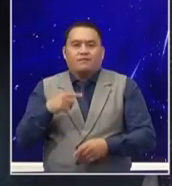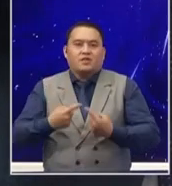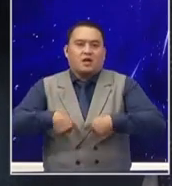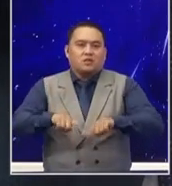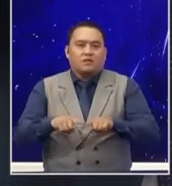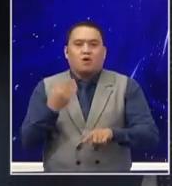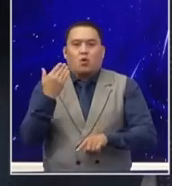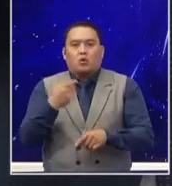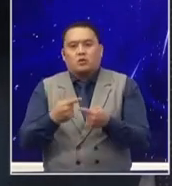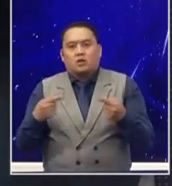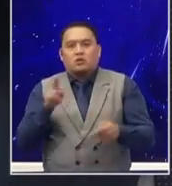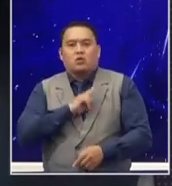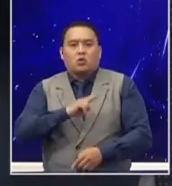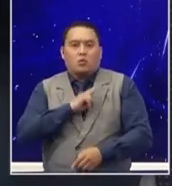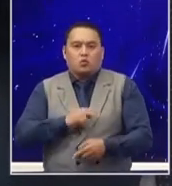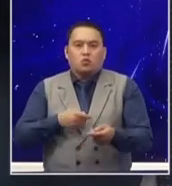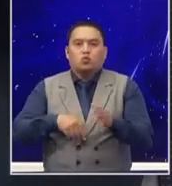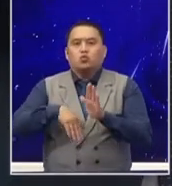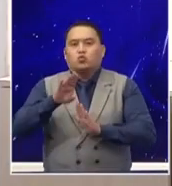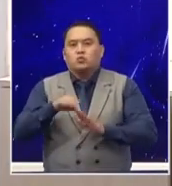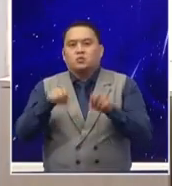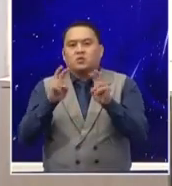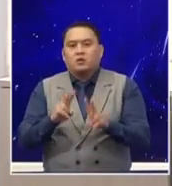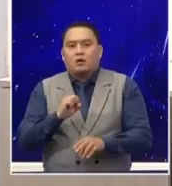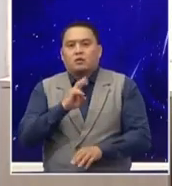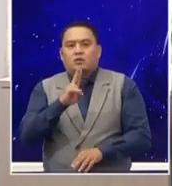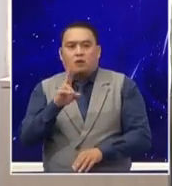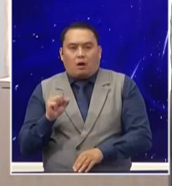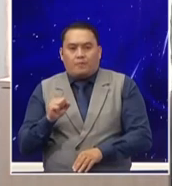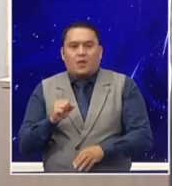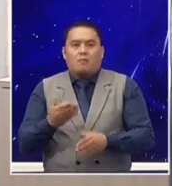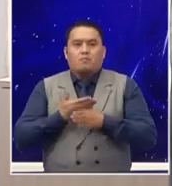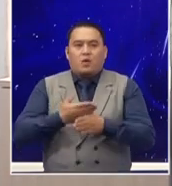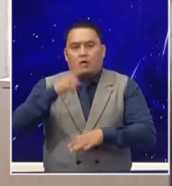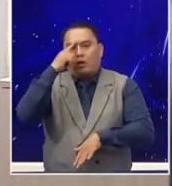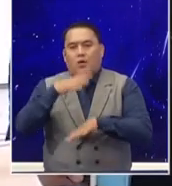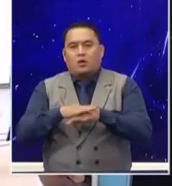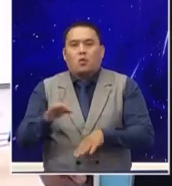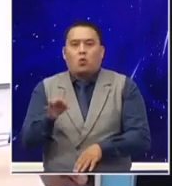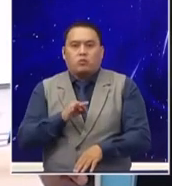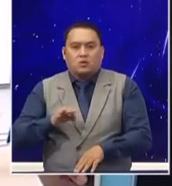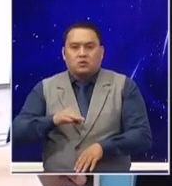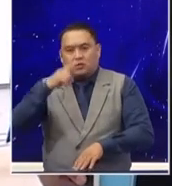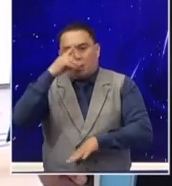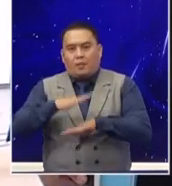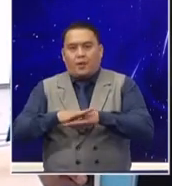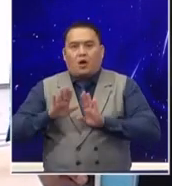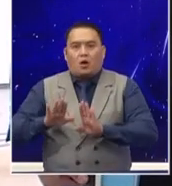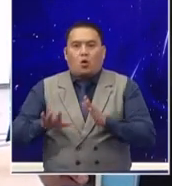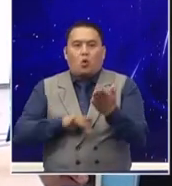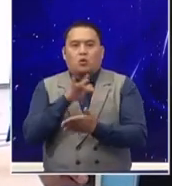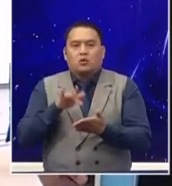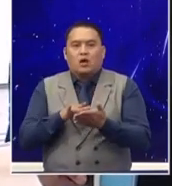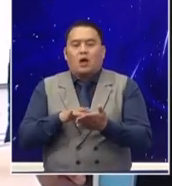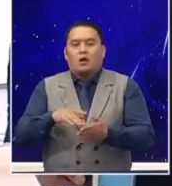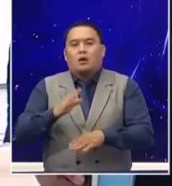Российской Федерации. В разные годы работал ведущим специалистом АНК, помощником акима Алматинской области, заместителем акима города